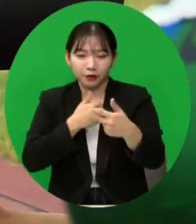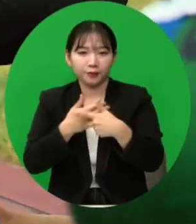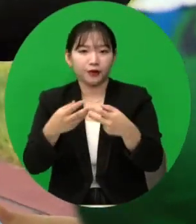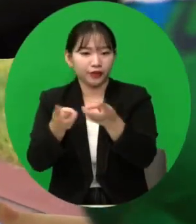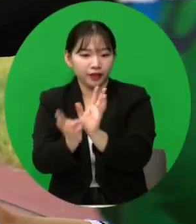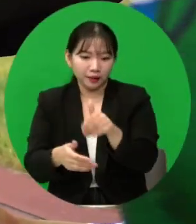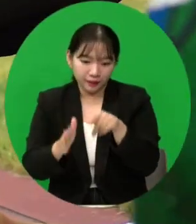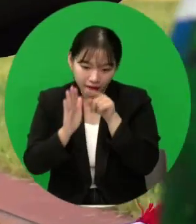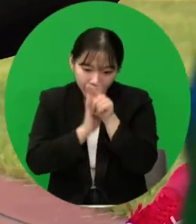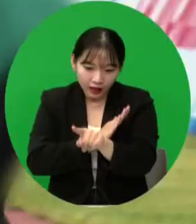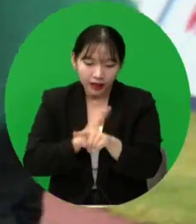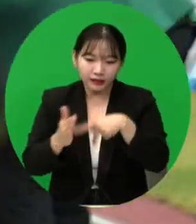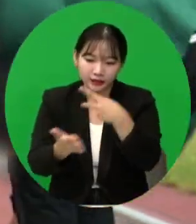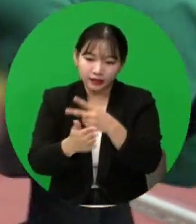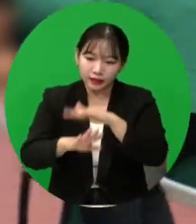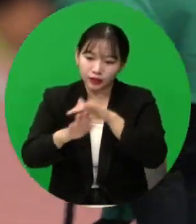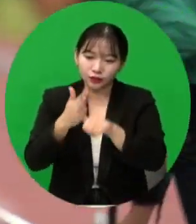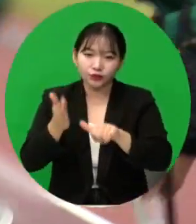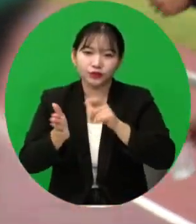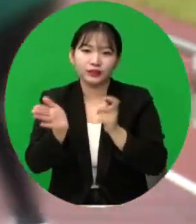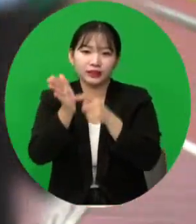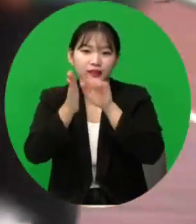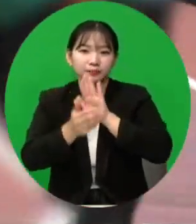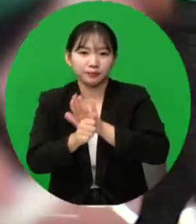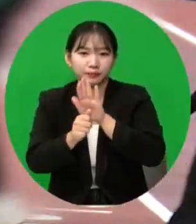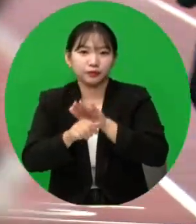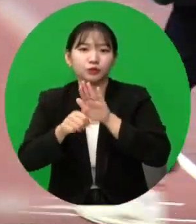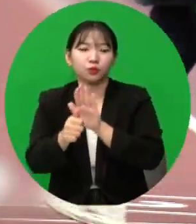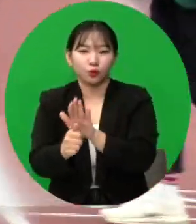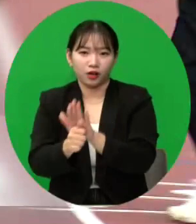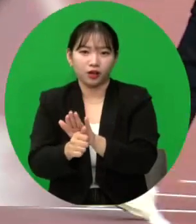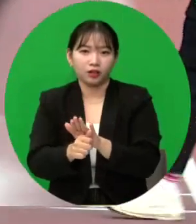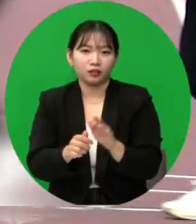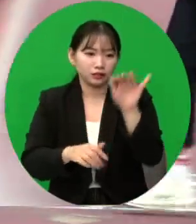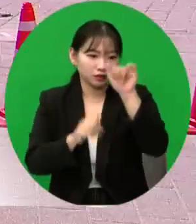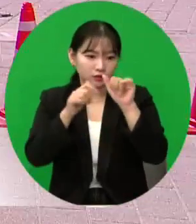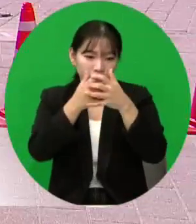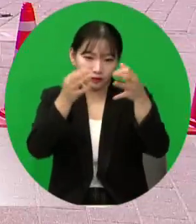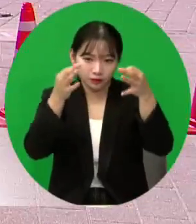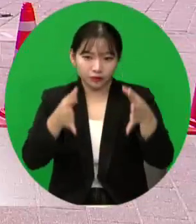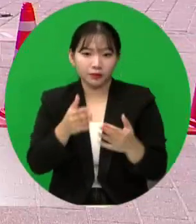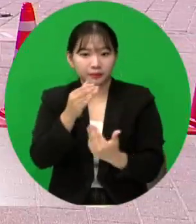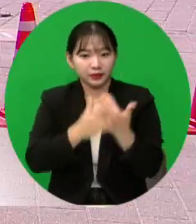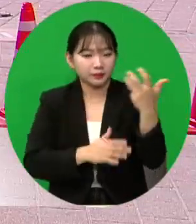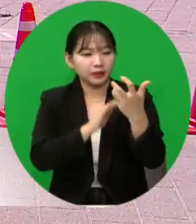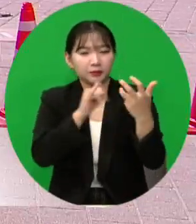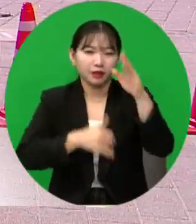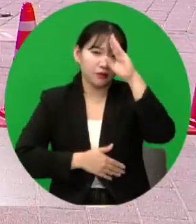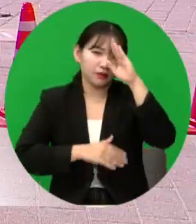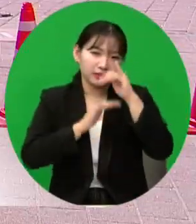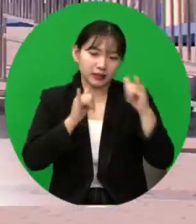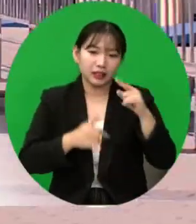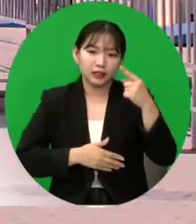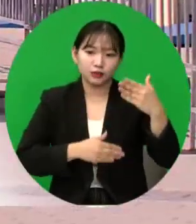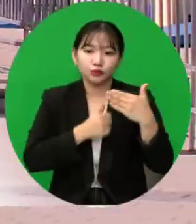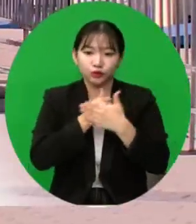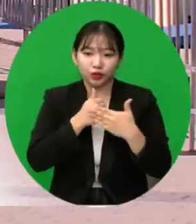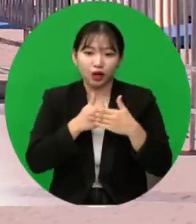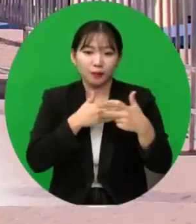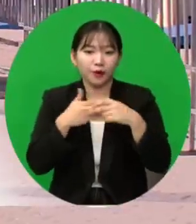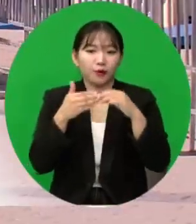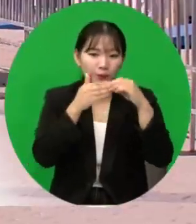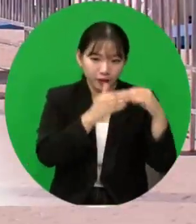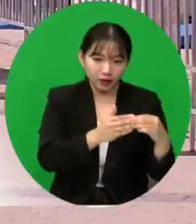의료팀이 출동해 쓰러진 선수들을 응급 처치합니다. 전국 체전 기간 발생한 80여 명의 환자가 119에 의해